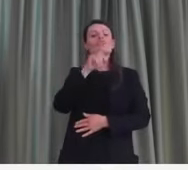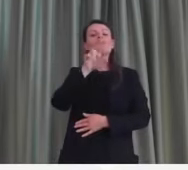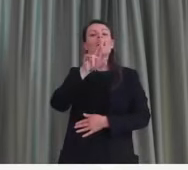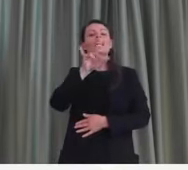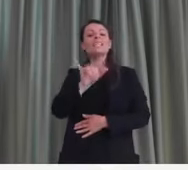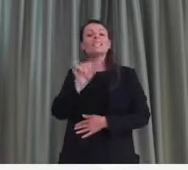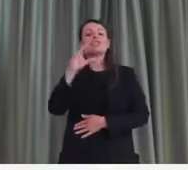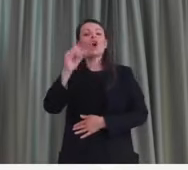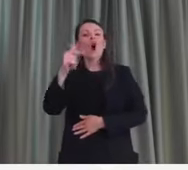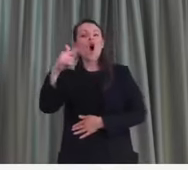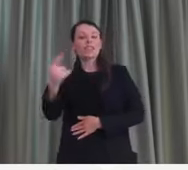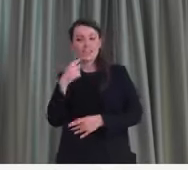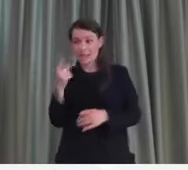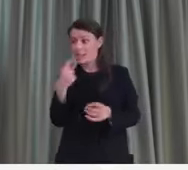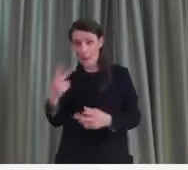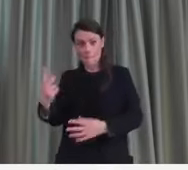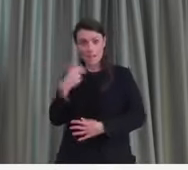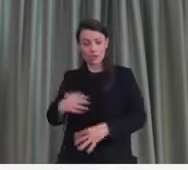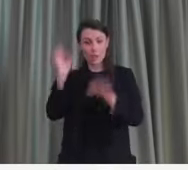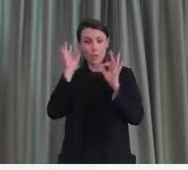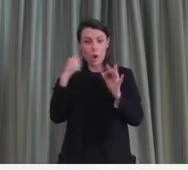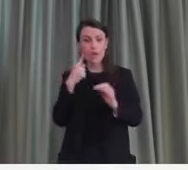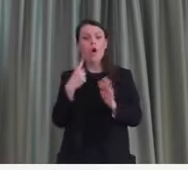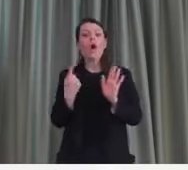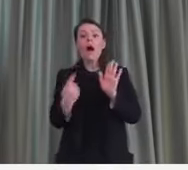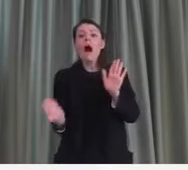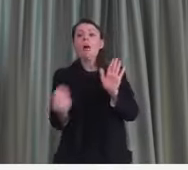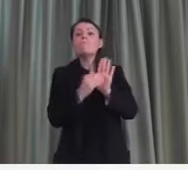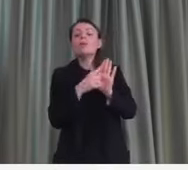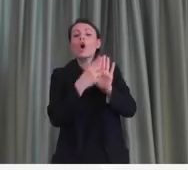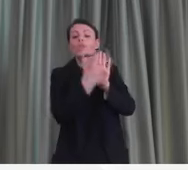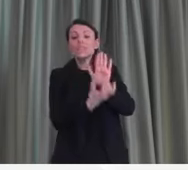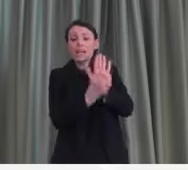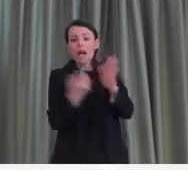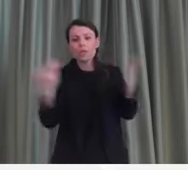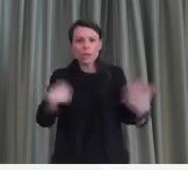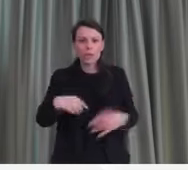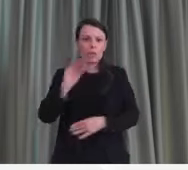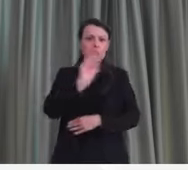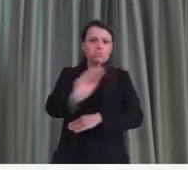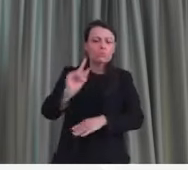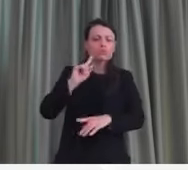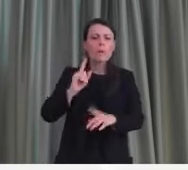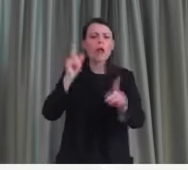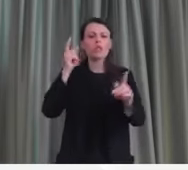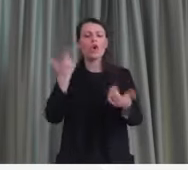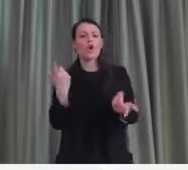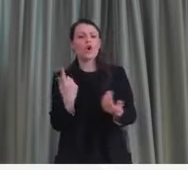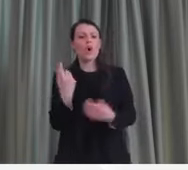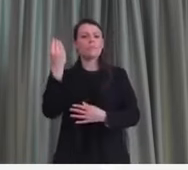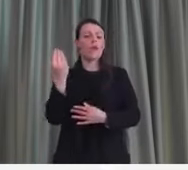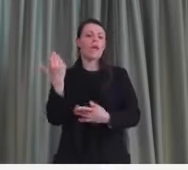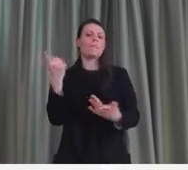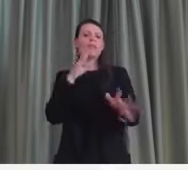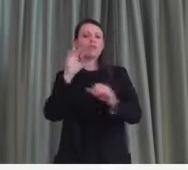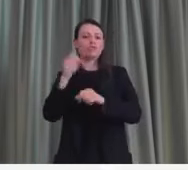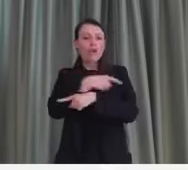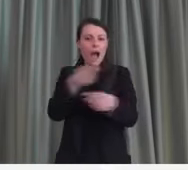l'app e quindi facciamo appello a tutti gli influencer e personaggi della lombardia ieri scotti il nostro ambasciatore per la